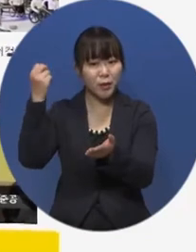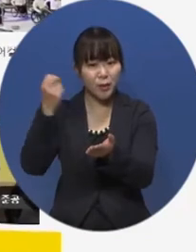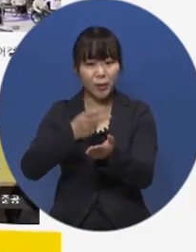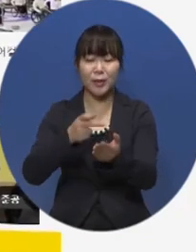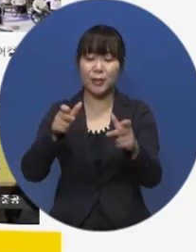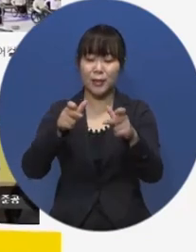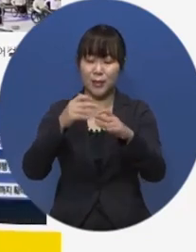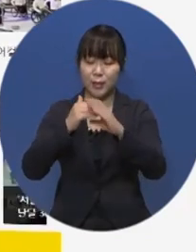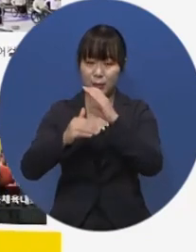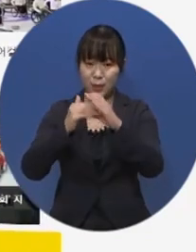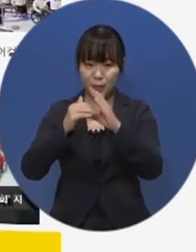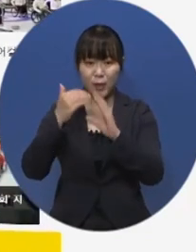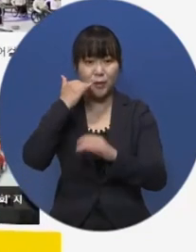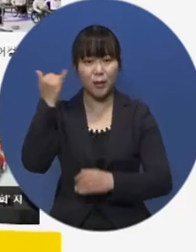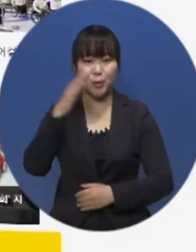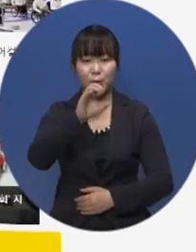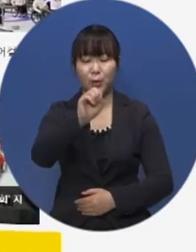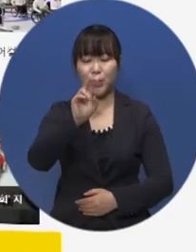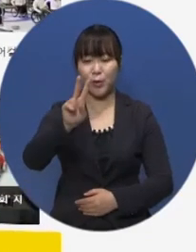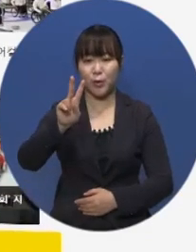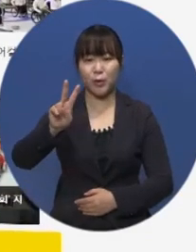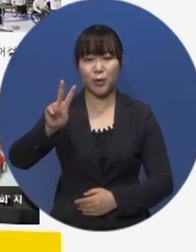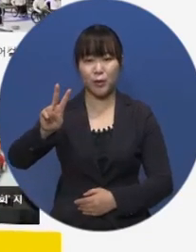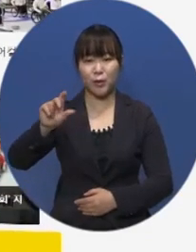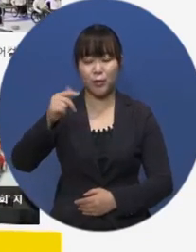홈페이지 또는 전자우편,